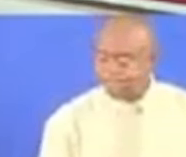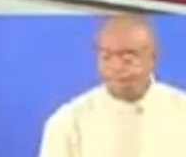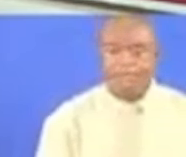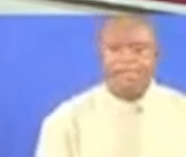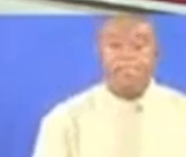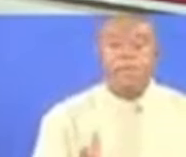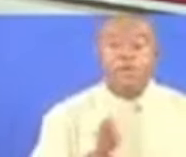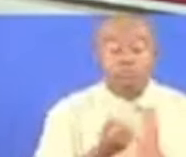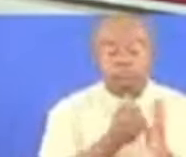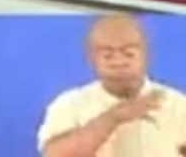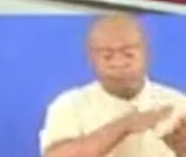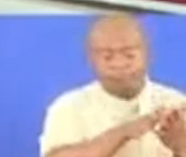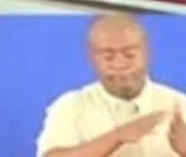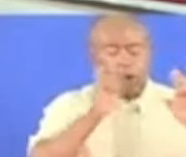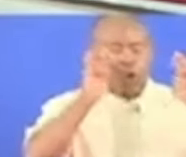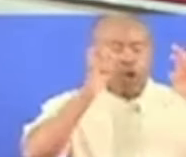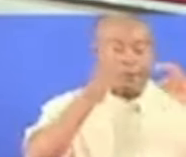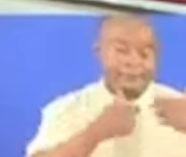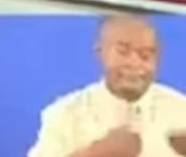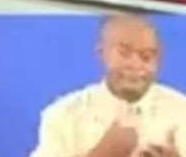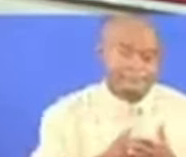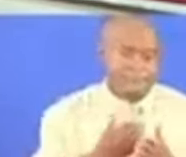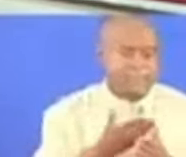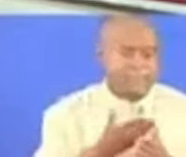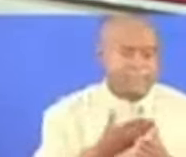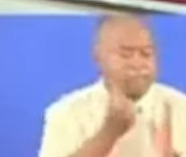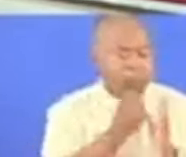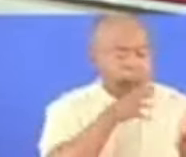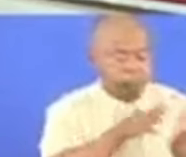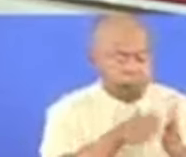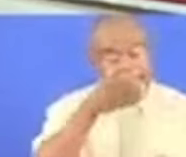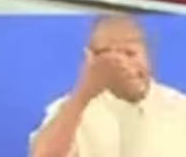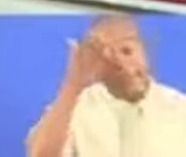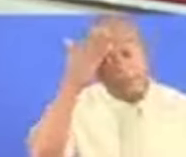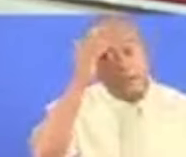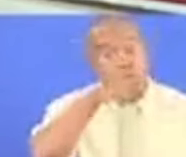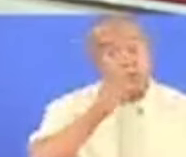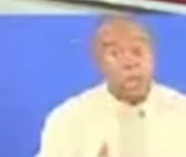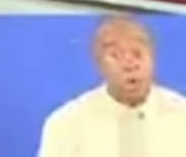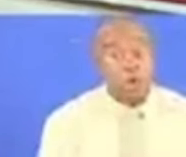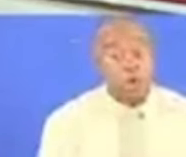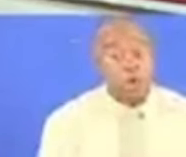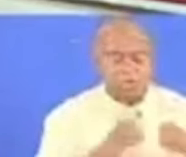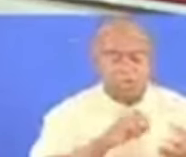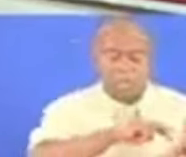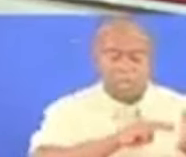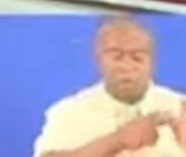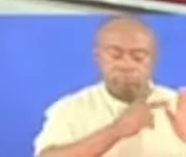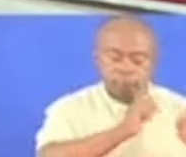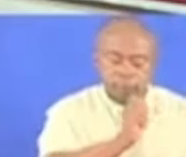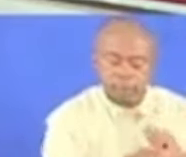lea ufa afan hoja hii serik Ili kuwa inat tambu kuna uwe zeko wa timu Ya kampen